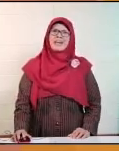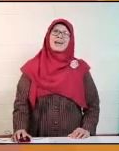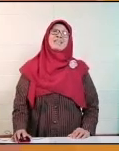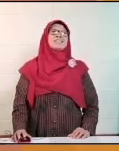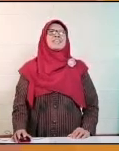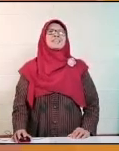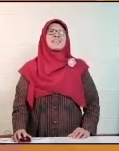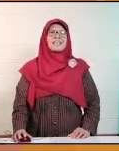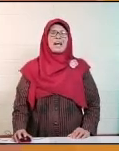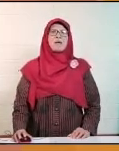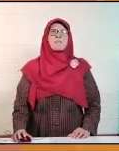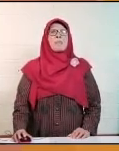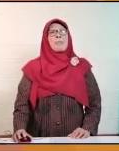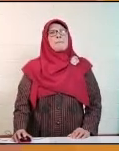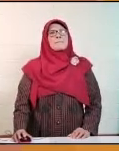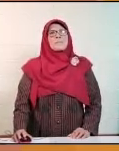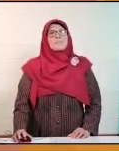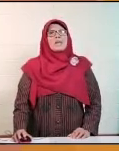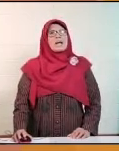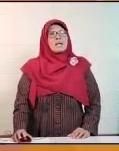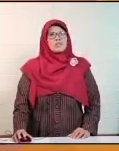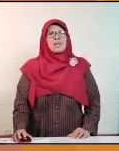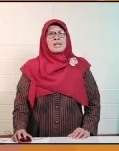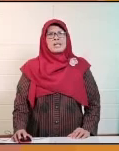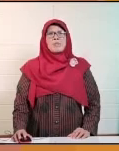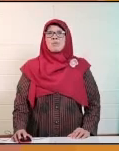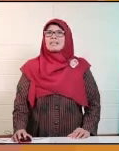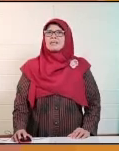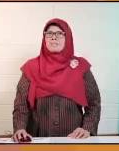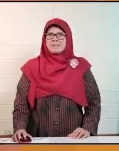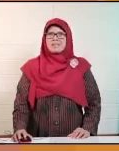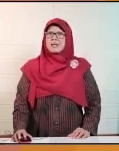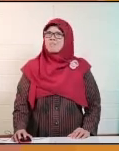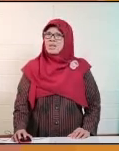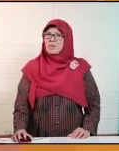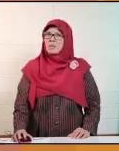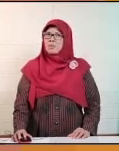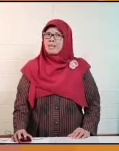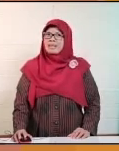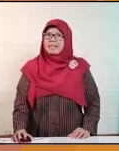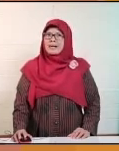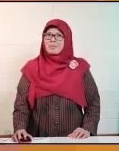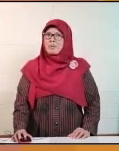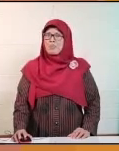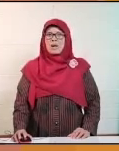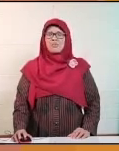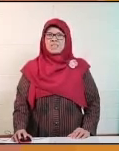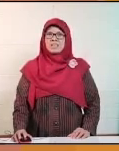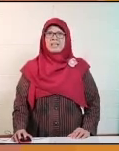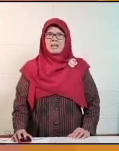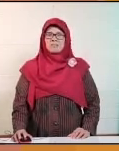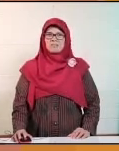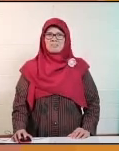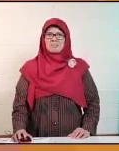nah ini ciri-cirinya anak-anak usia ini mulai cemas dan bingung dengan perubahan